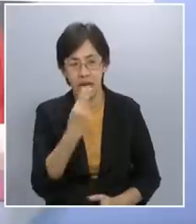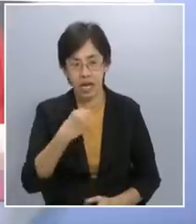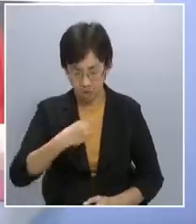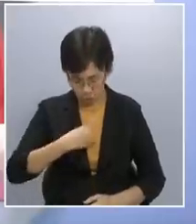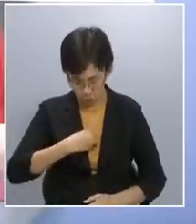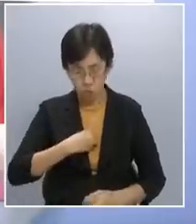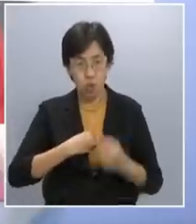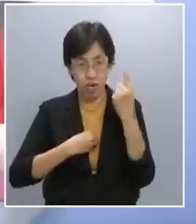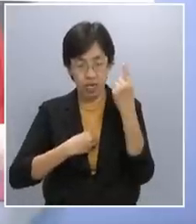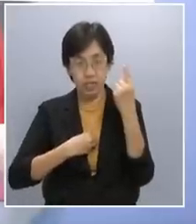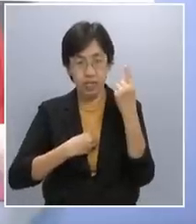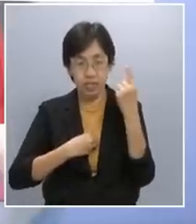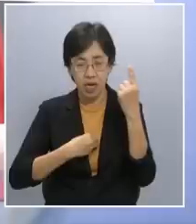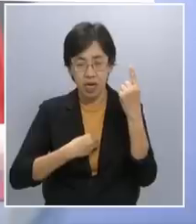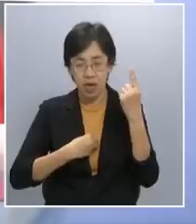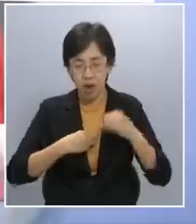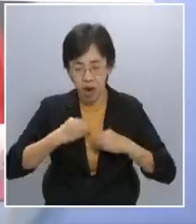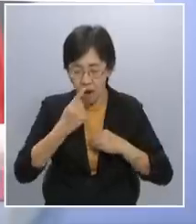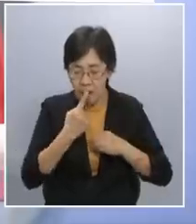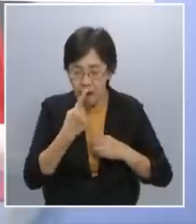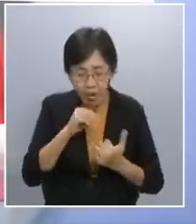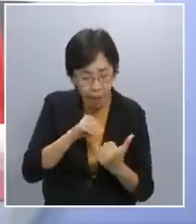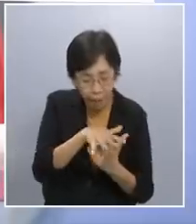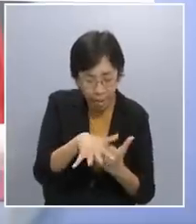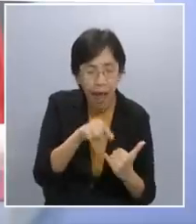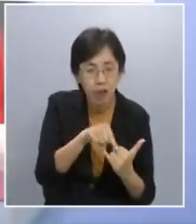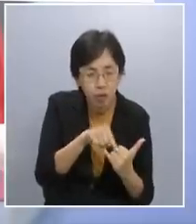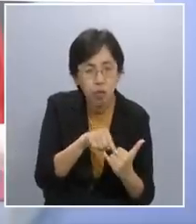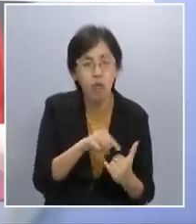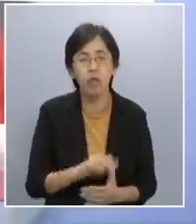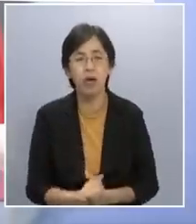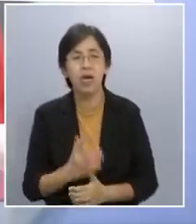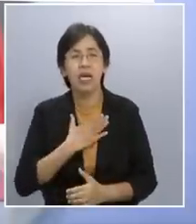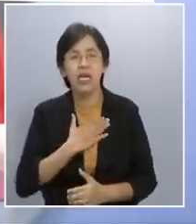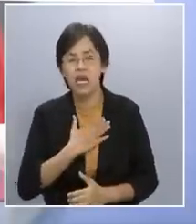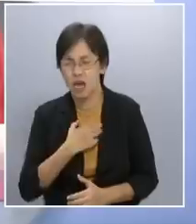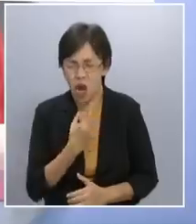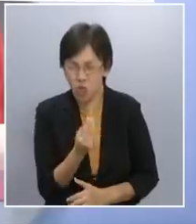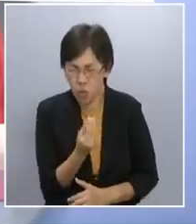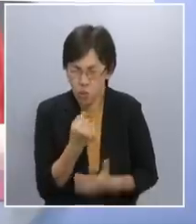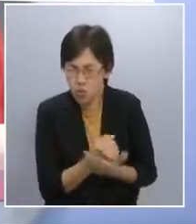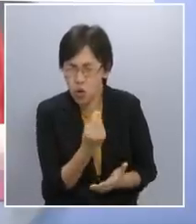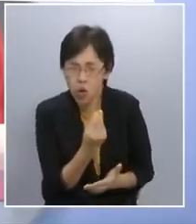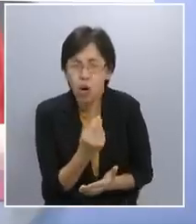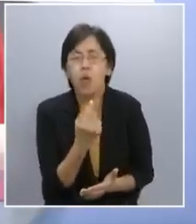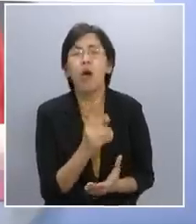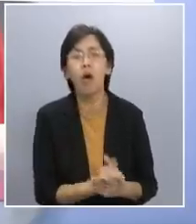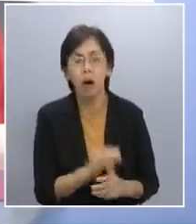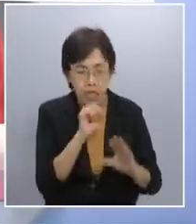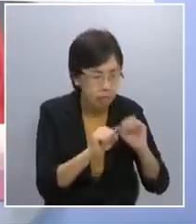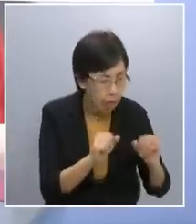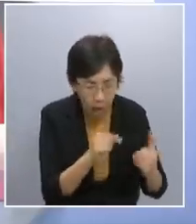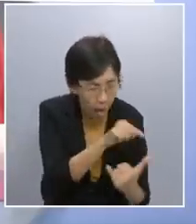าอกแล้วก็เห็นมีเลือดกองอยู่เราไม่ได้สังเกตเขาแค่คิดว่าให้แค่ว่าช่วยคนอย่างเดียว ก็เลยไม่สังเกตอะไรเล